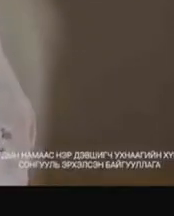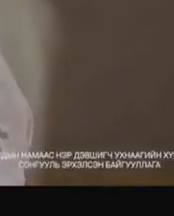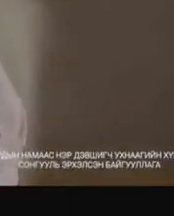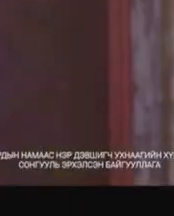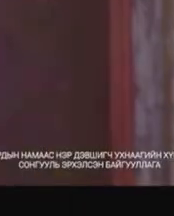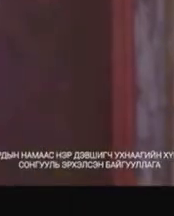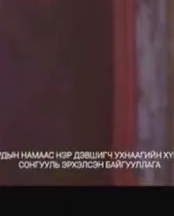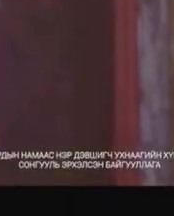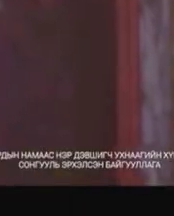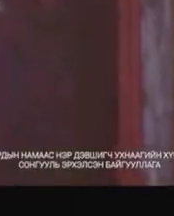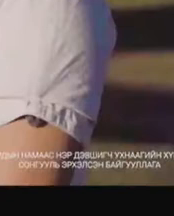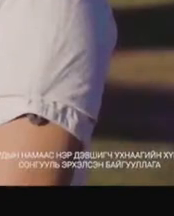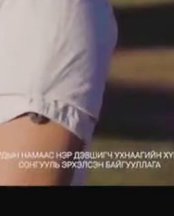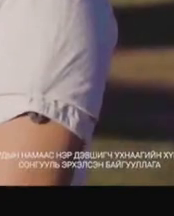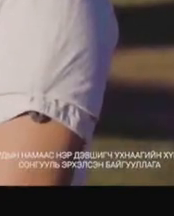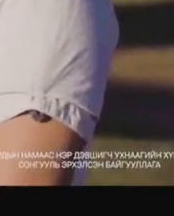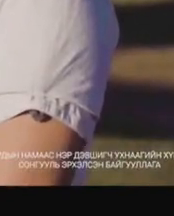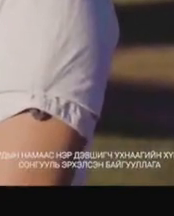түгэнэ гэж бодож байгаа шүү.